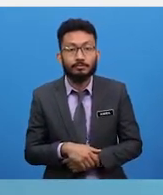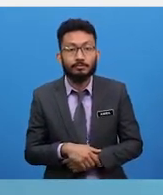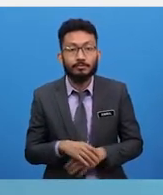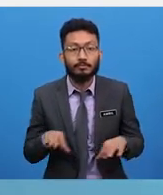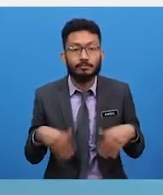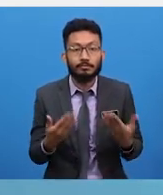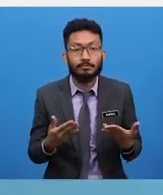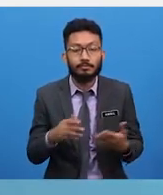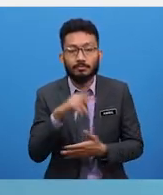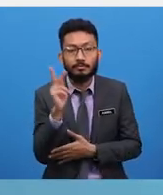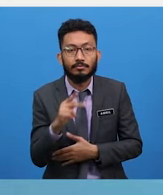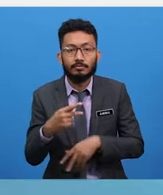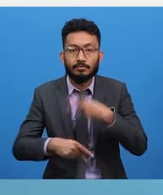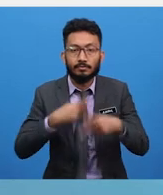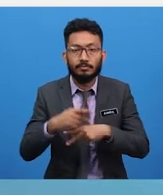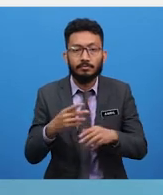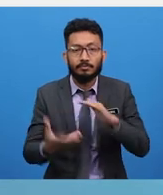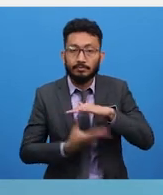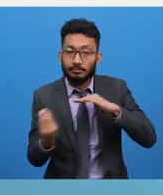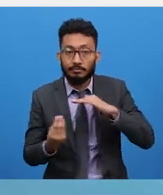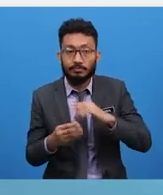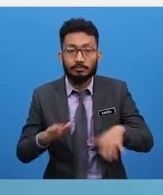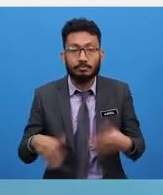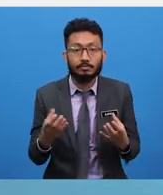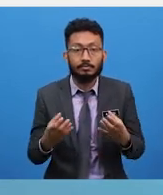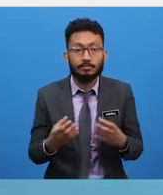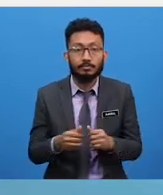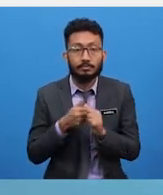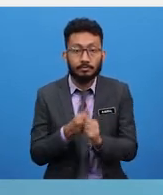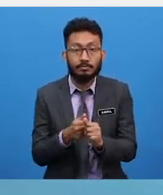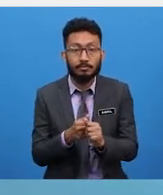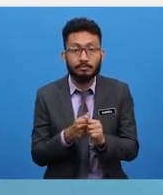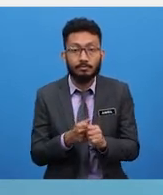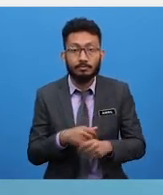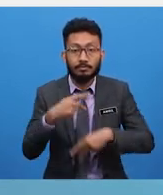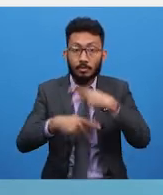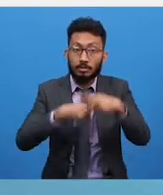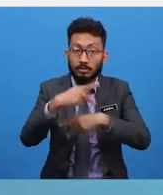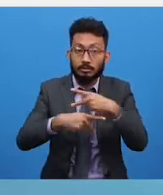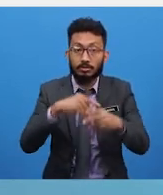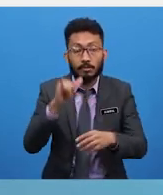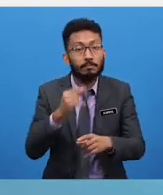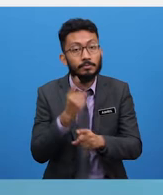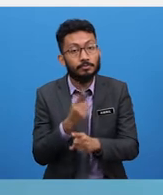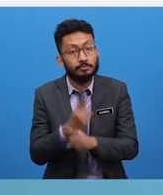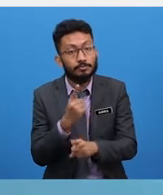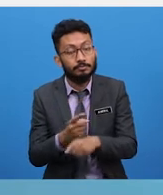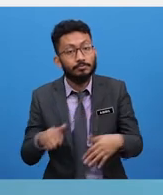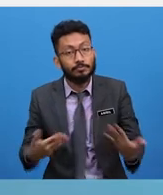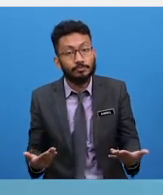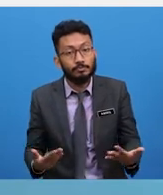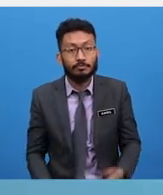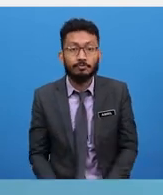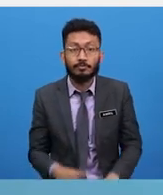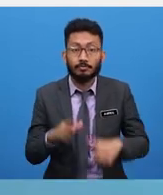bagaimanakah proses cetakan dilakukan mengikut prosedur yang betul? Langkah kerja 1,